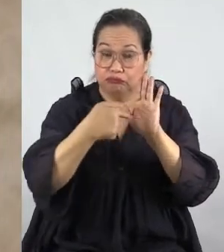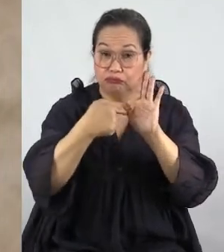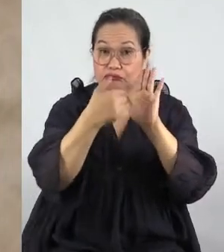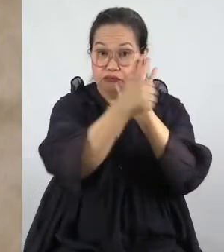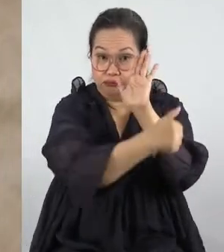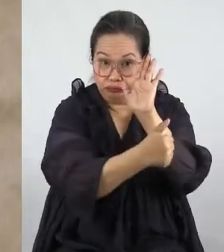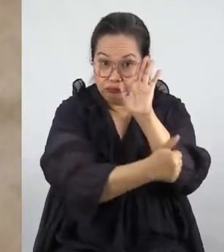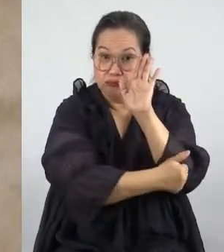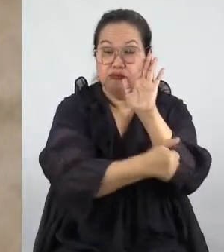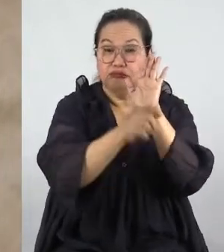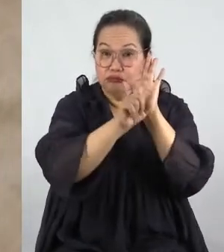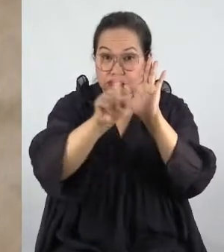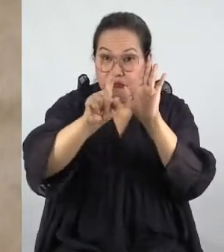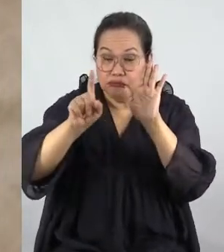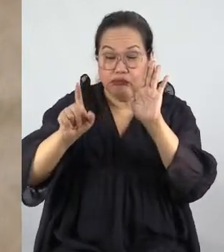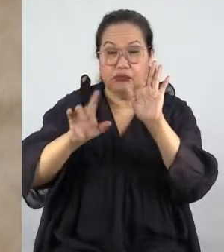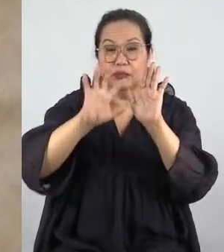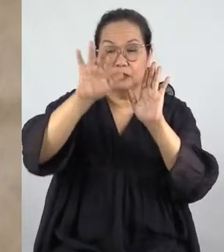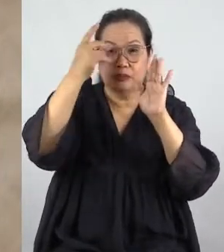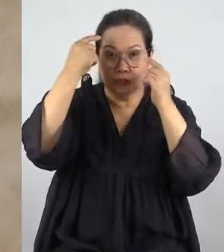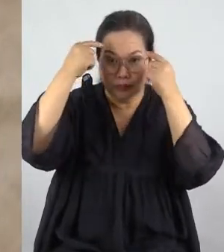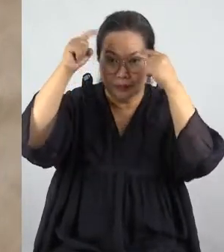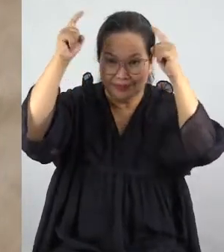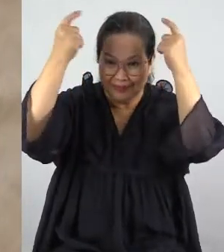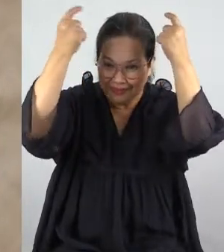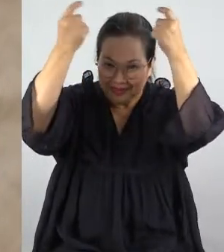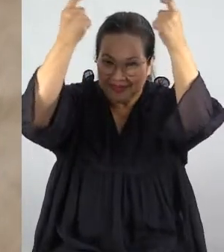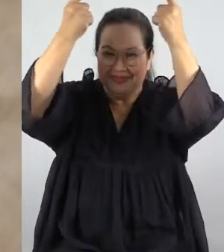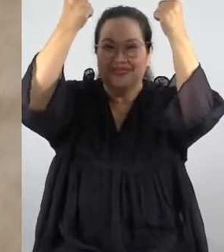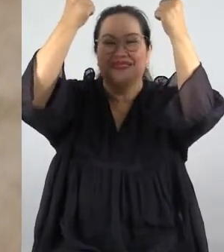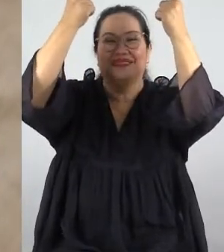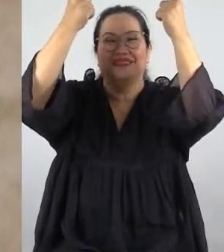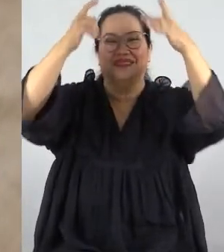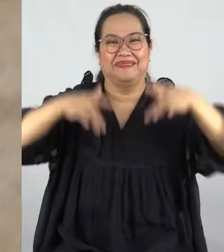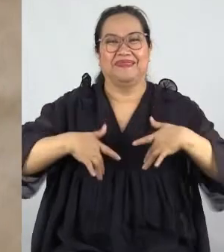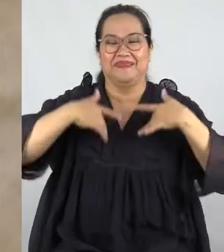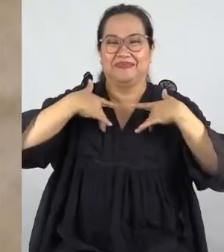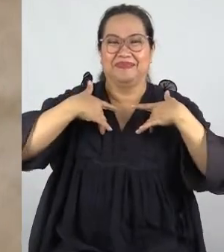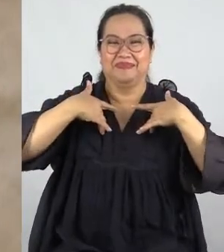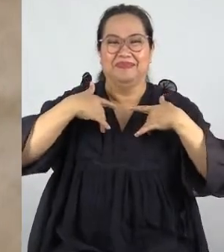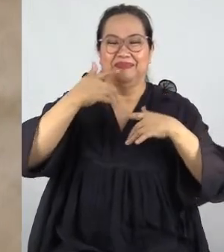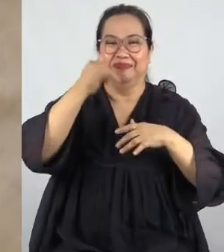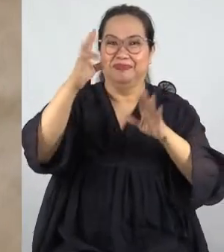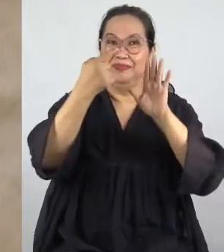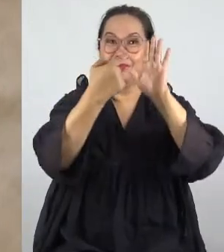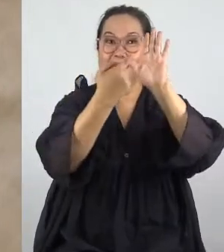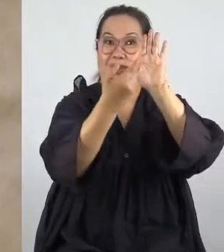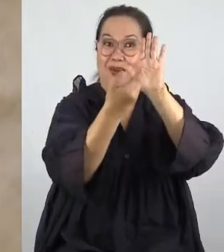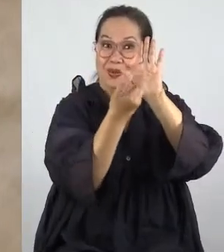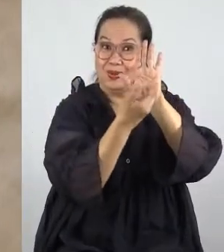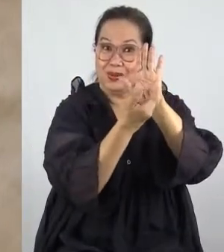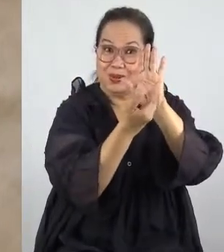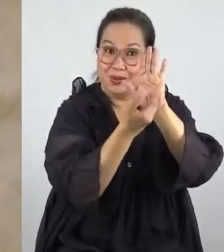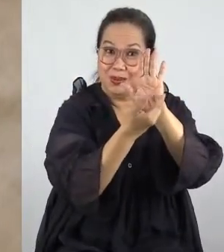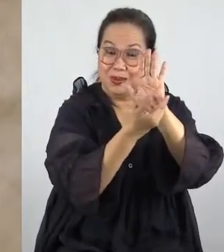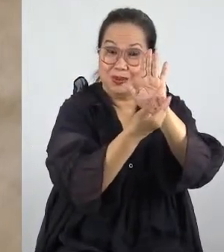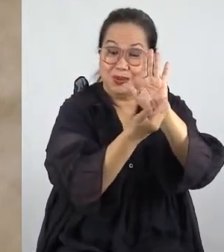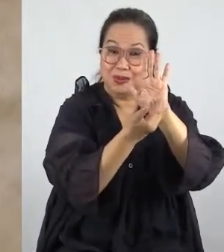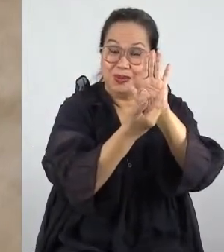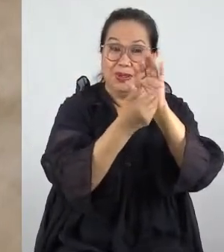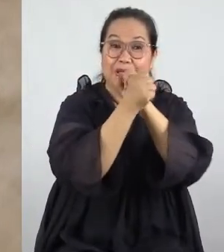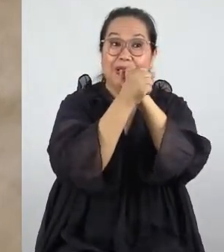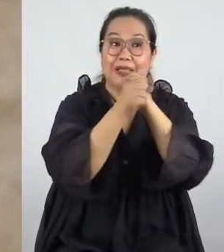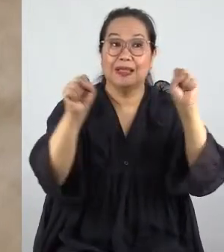pananampalataya ay nagtatagumpay. Sila pong ebidensya ng